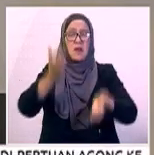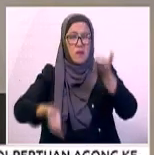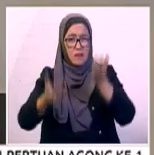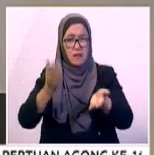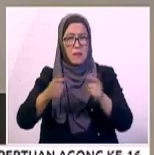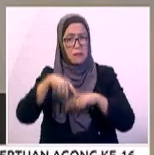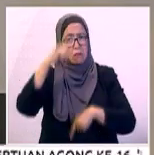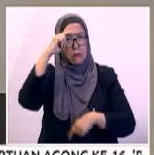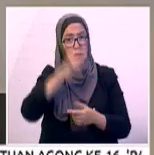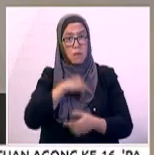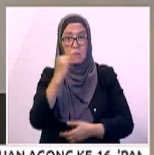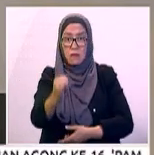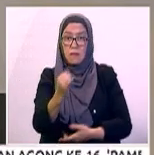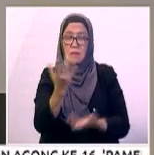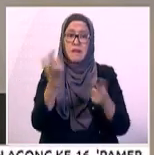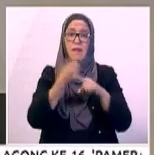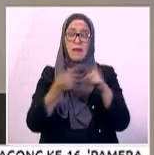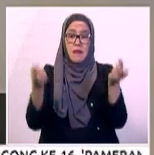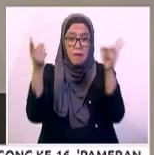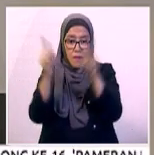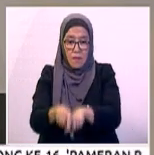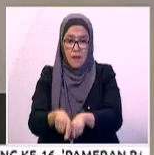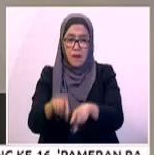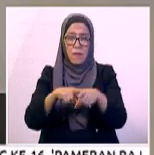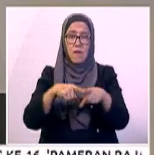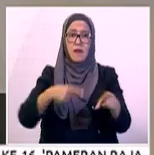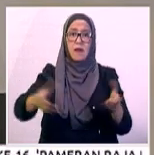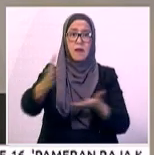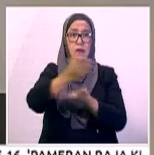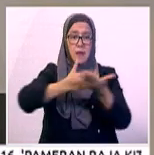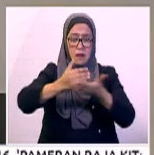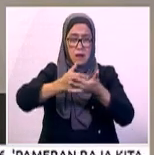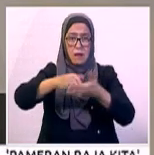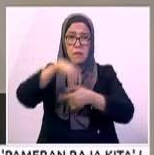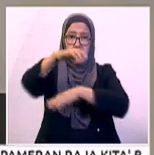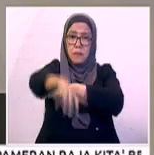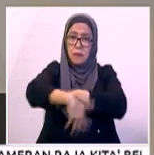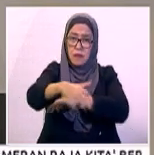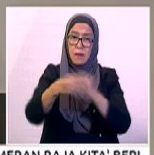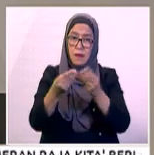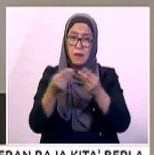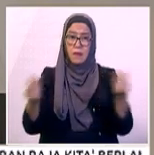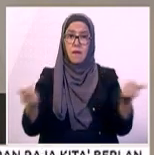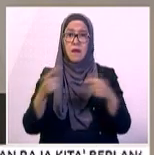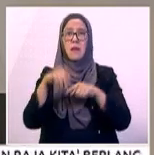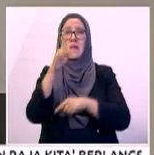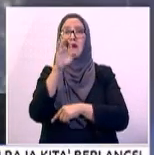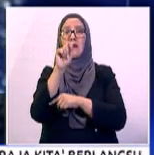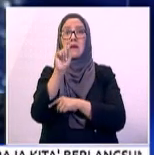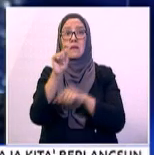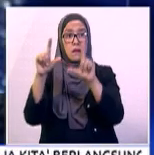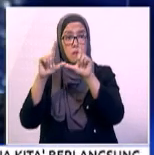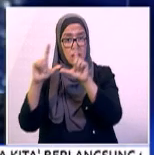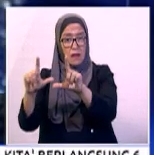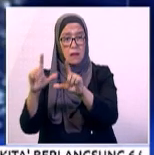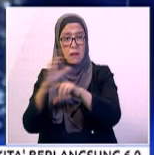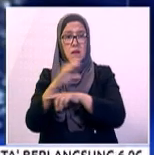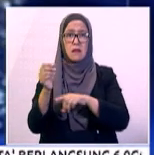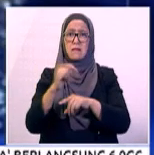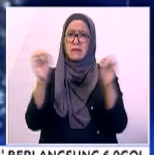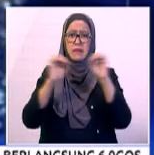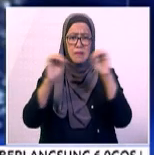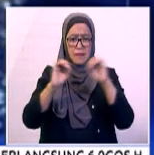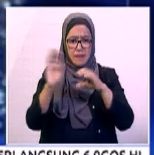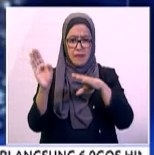kerana insiden itu berlaku di lokasi kerja pengorekan pasir oleh kontraktor berlesen yang tidak lagi beroperasi sejak 2 bulan